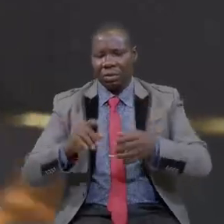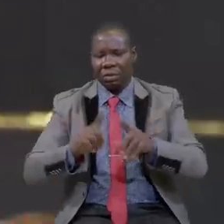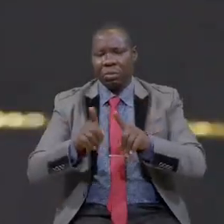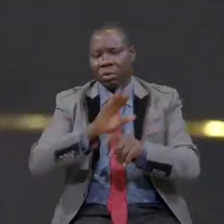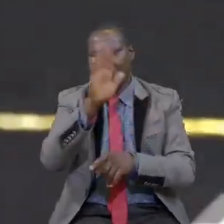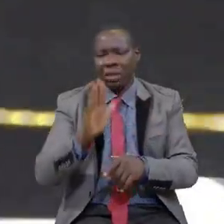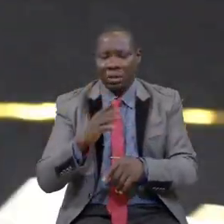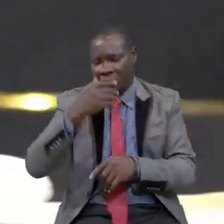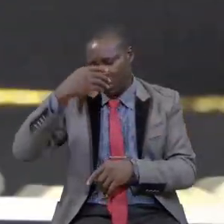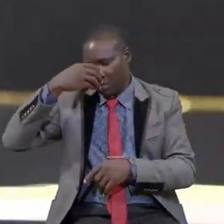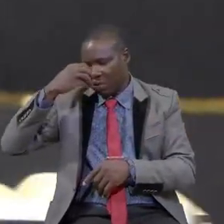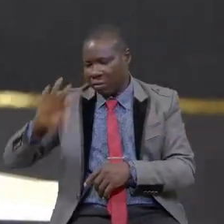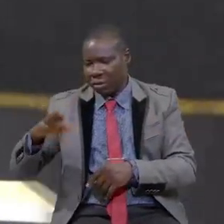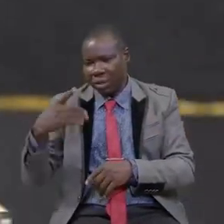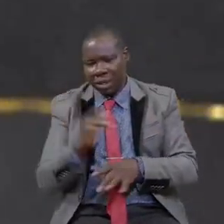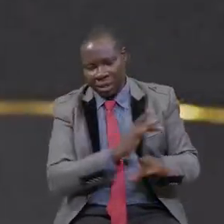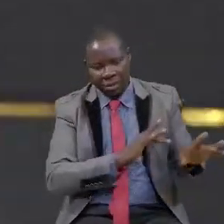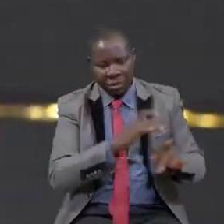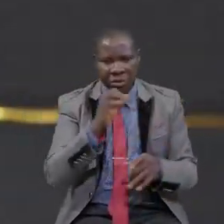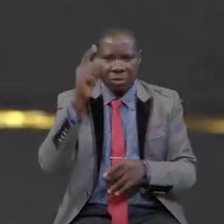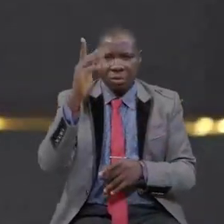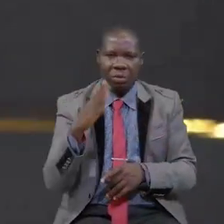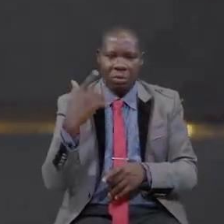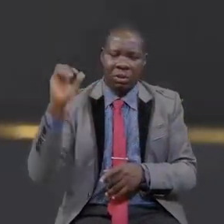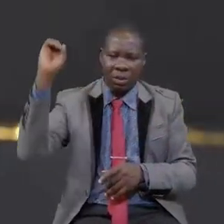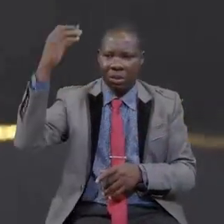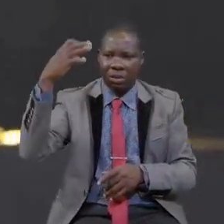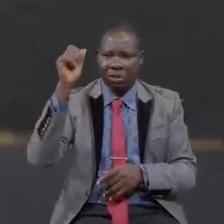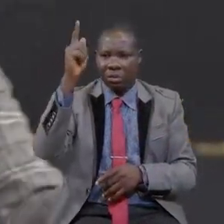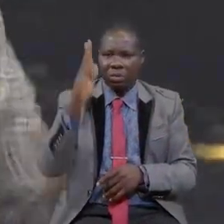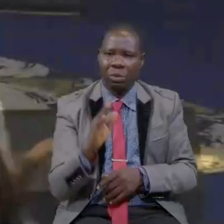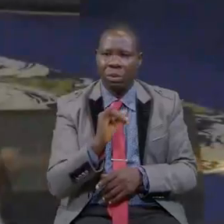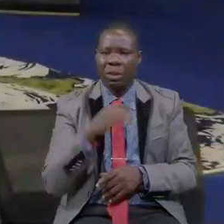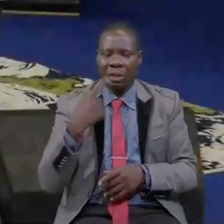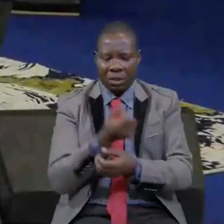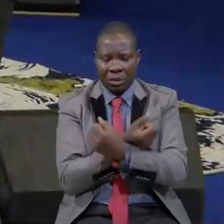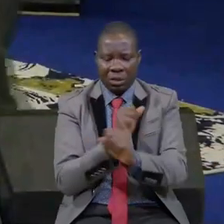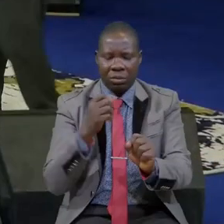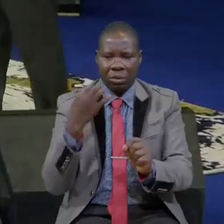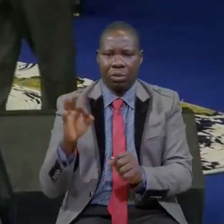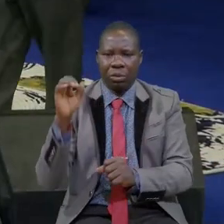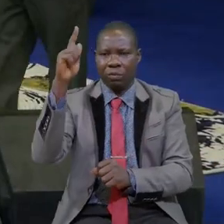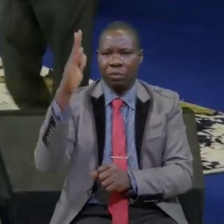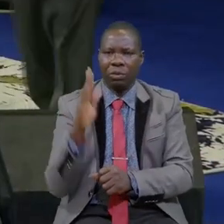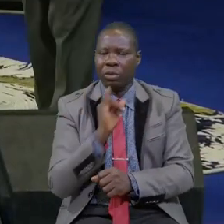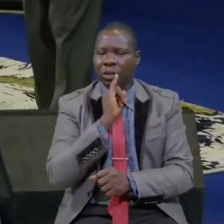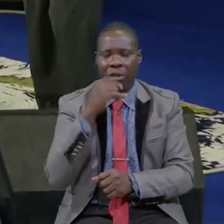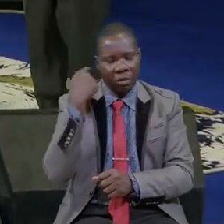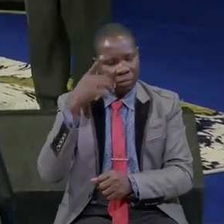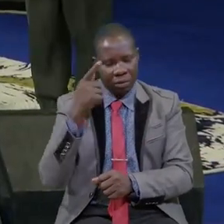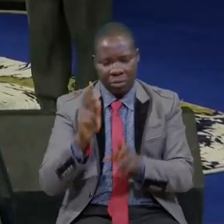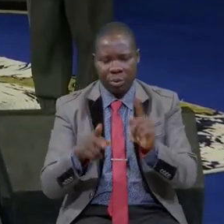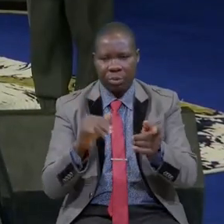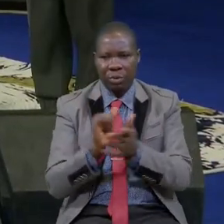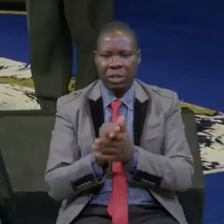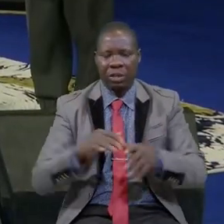jamais. La miséricorde de Dieu, la grâce de Dieu, le salut de Dieu, c'est pour ceux-là